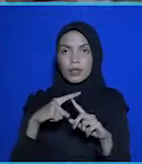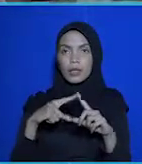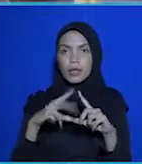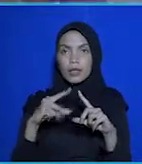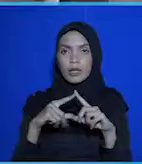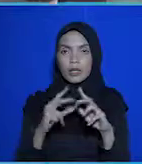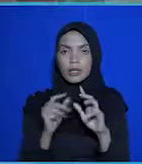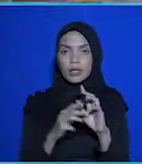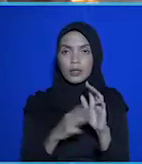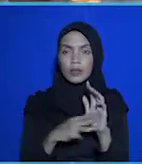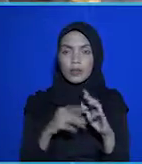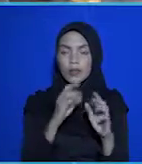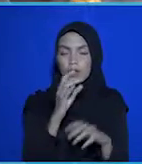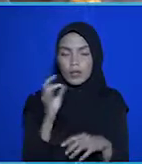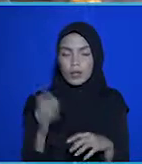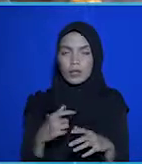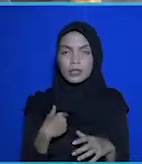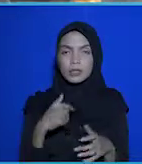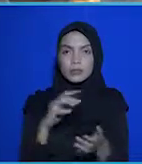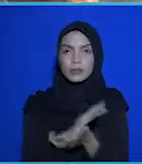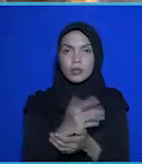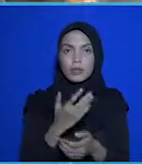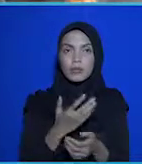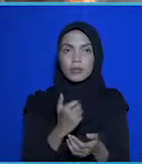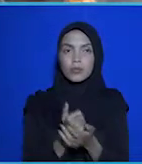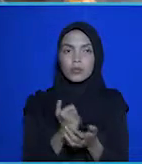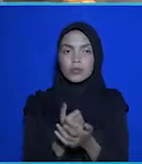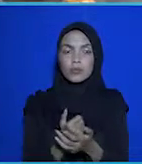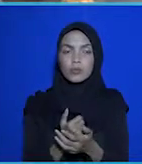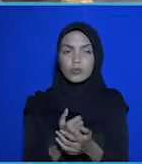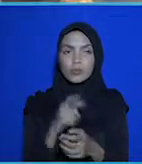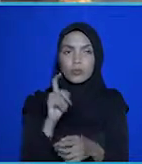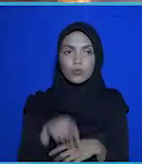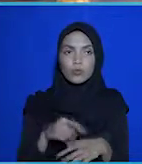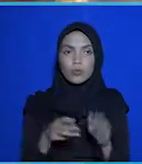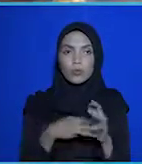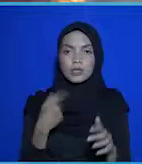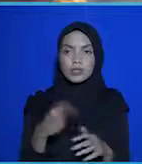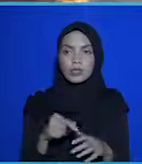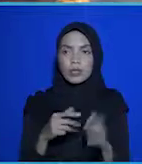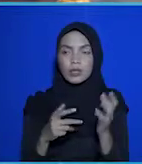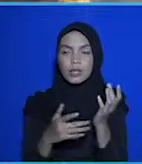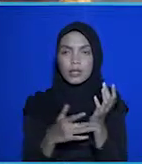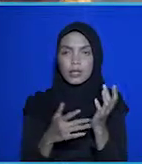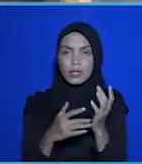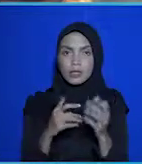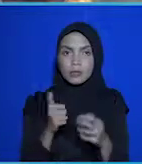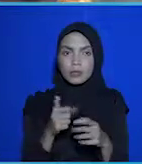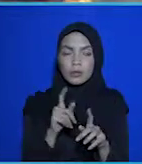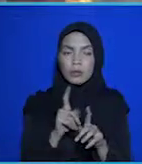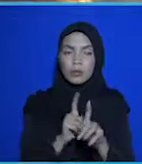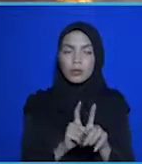kalau boleh pada kesempatan ini juga kami sangat memerlukan mahasiswa-mahasiswa teknik untuk menjadi